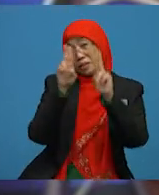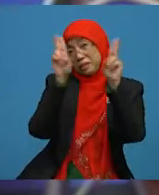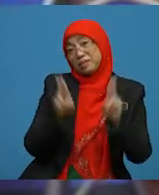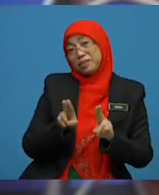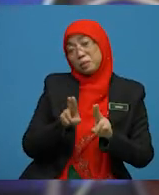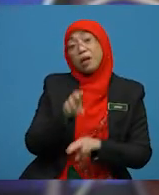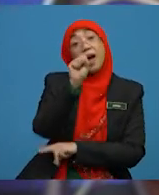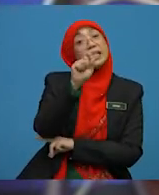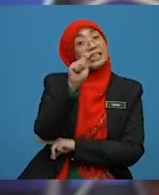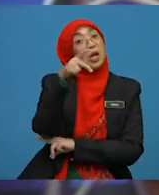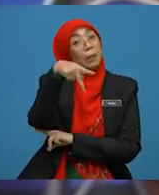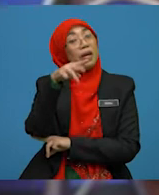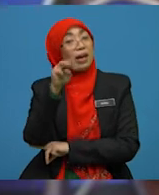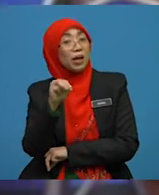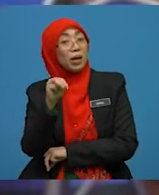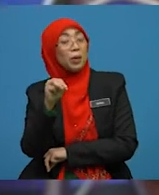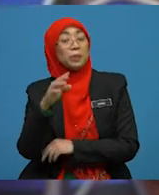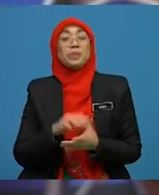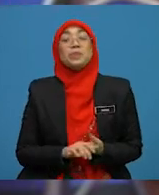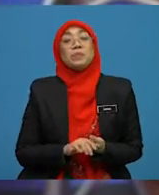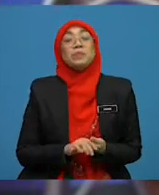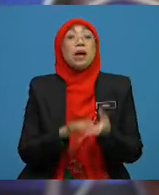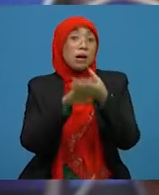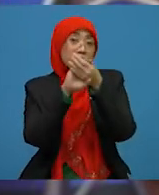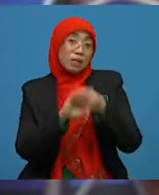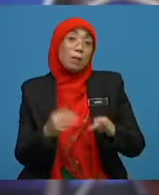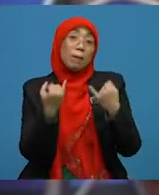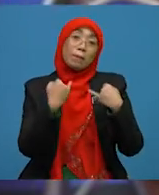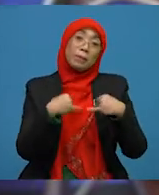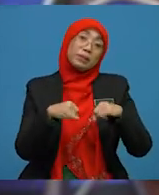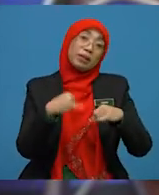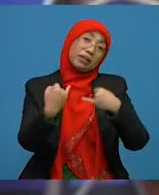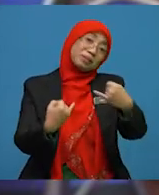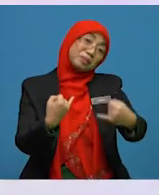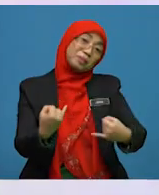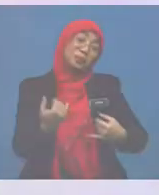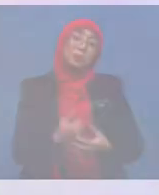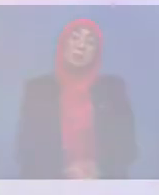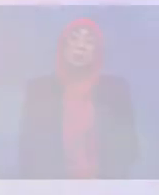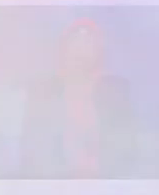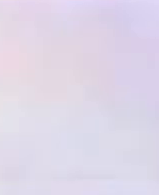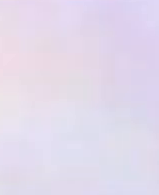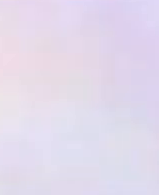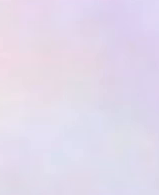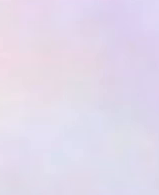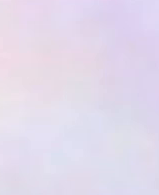STPM tidak lama lagi. Selamat maju jaya.